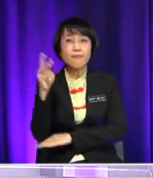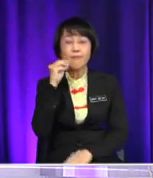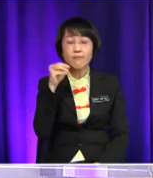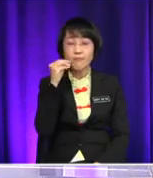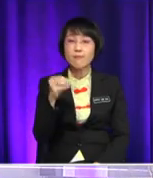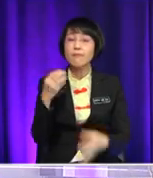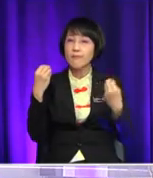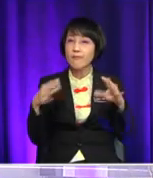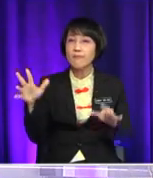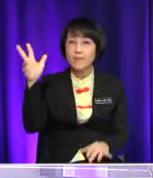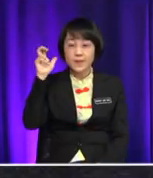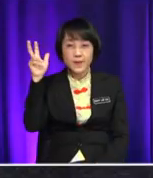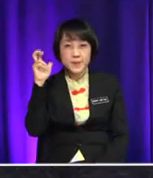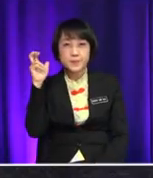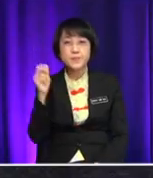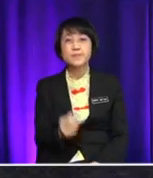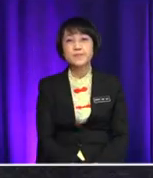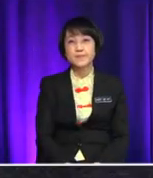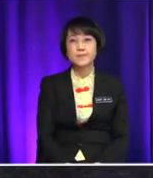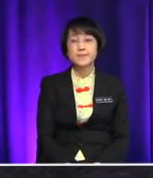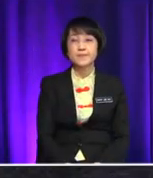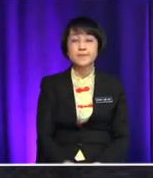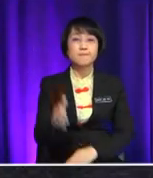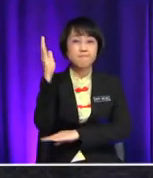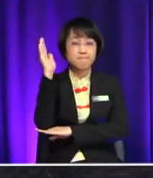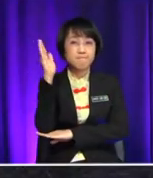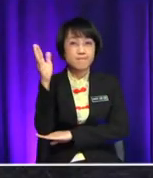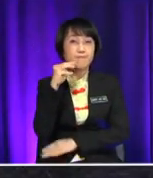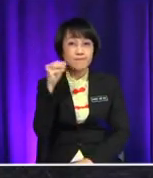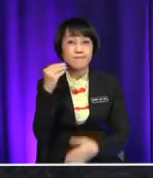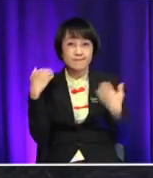ataupun berpengalaman menyampaikan suara hantu